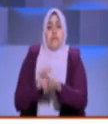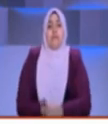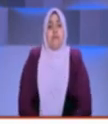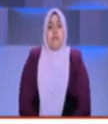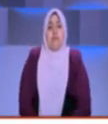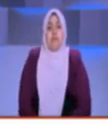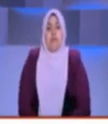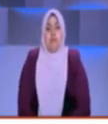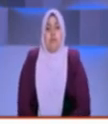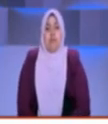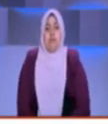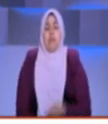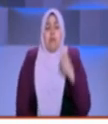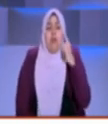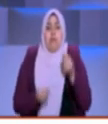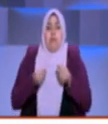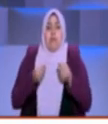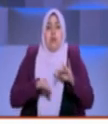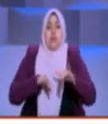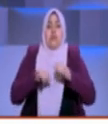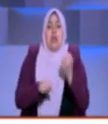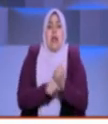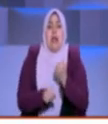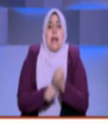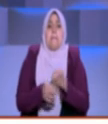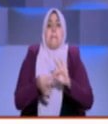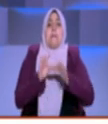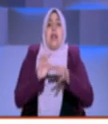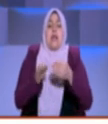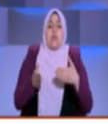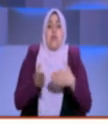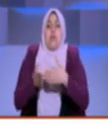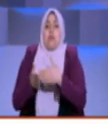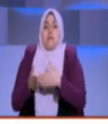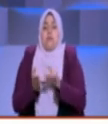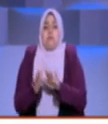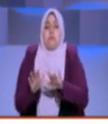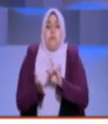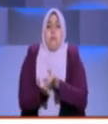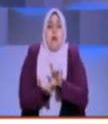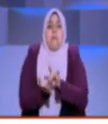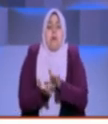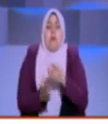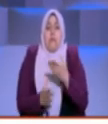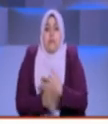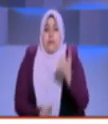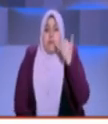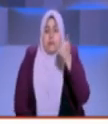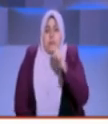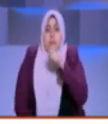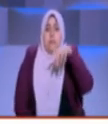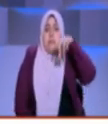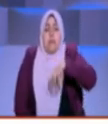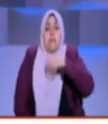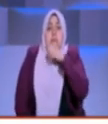أن يفقد سوق العمل ملايين الوظائف على خلفية هذه الأزمة. خالد شقير زميلنا مراسلنا من